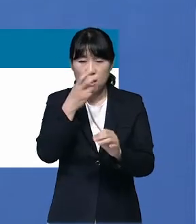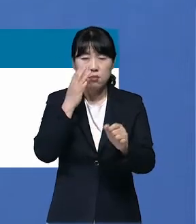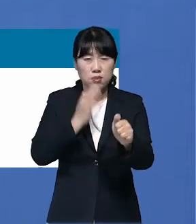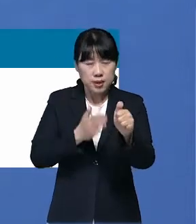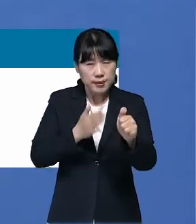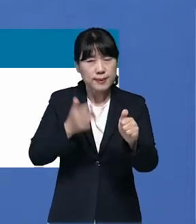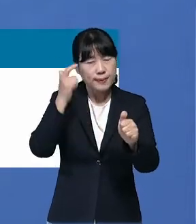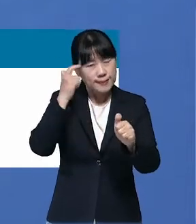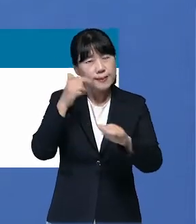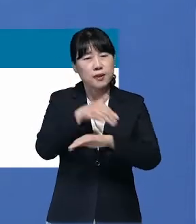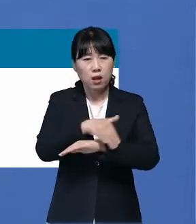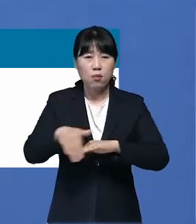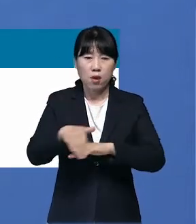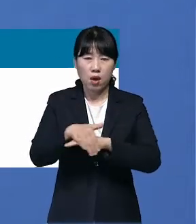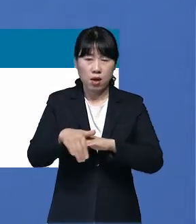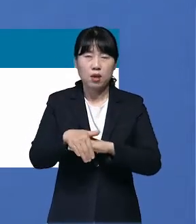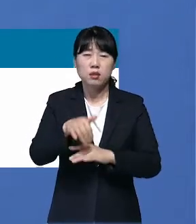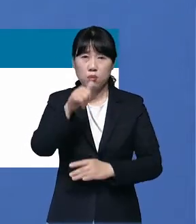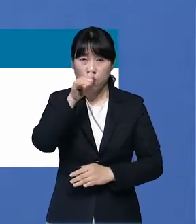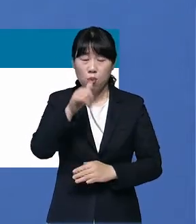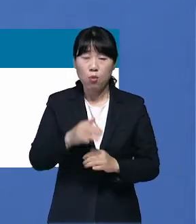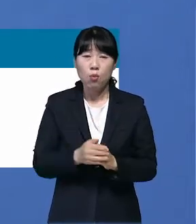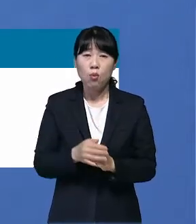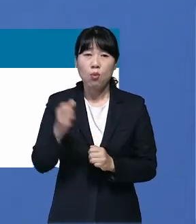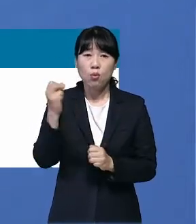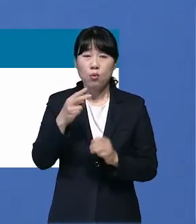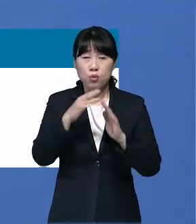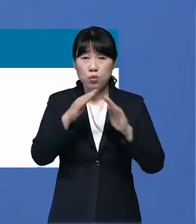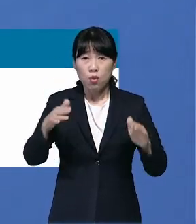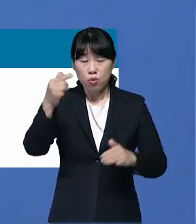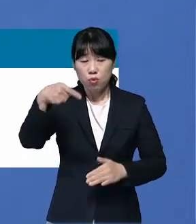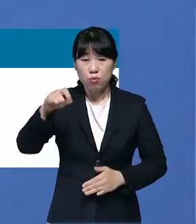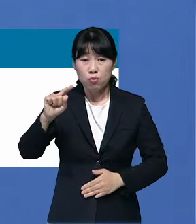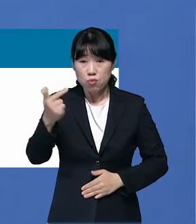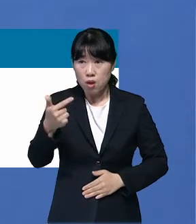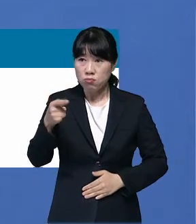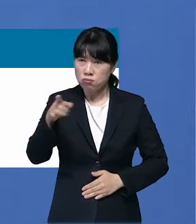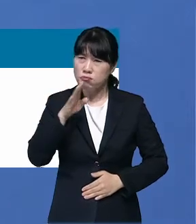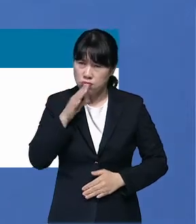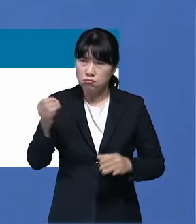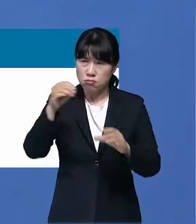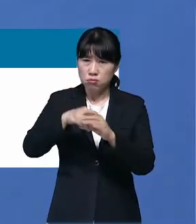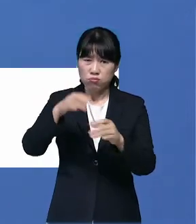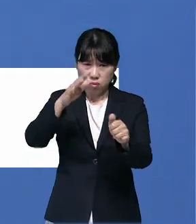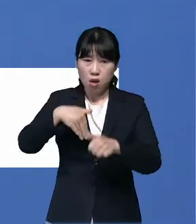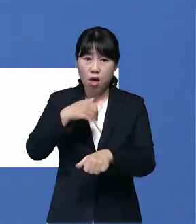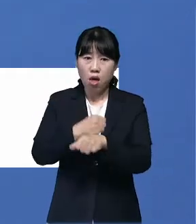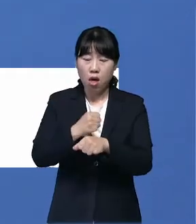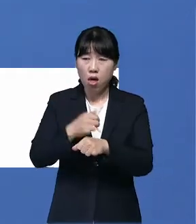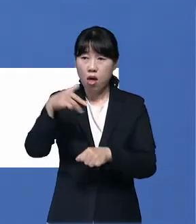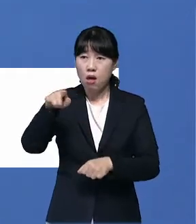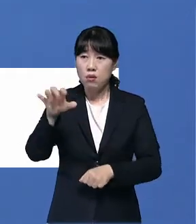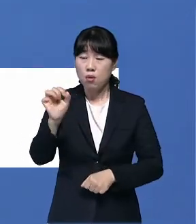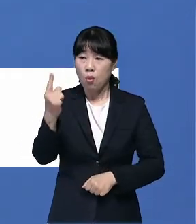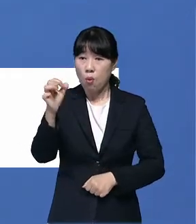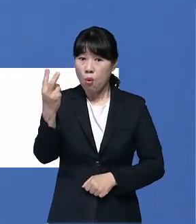조사 의뢰를 할 생각입니다. 전두환 씨 당연히 포함되고요. 정호영 씨는